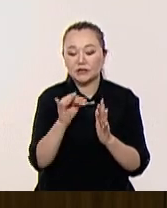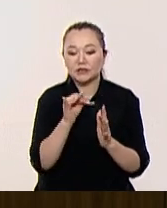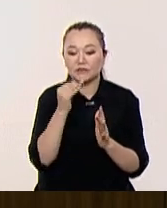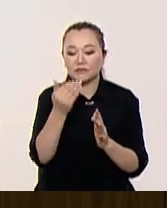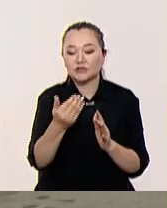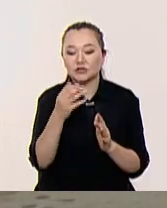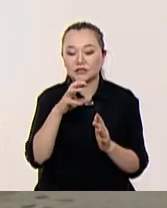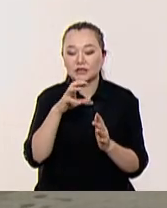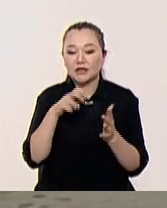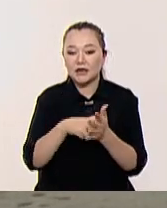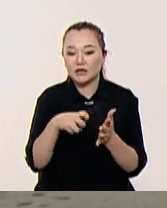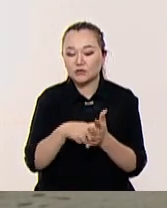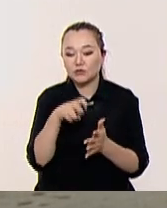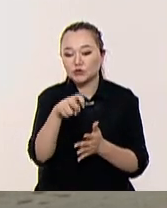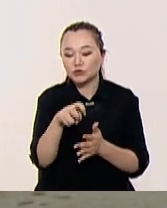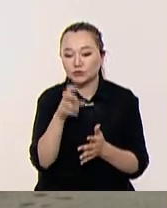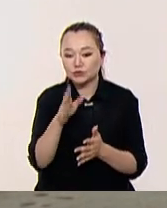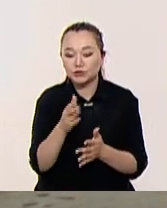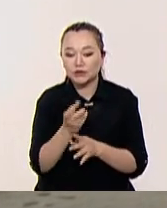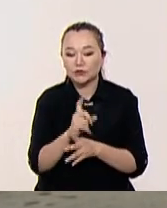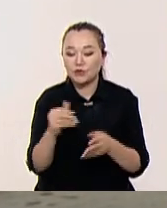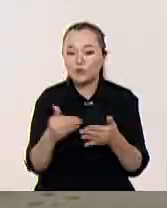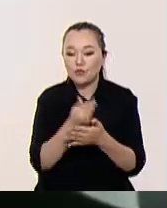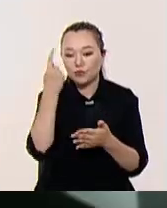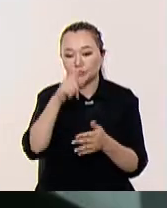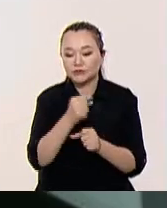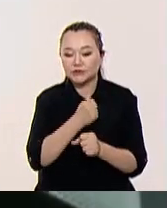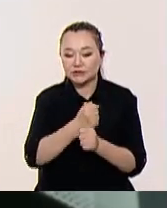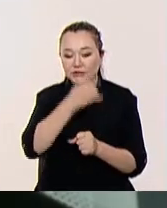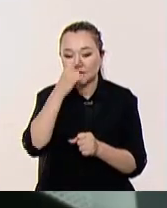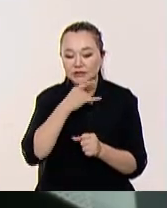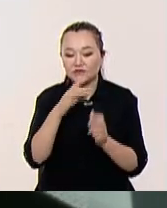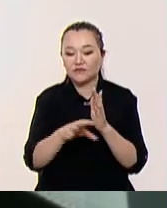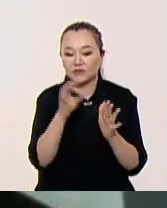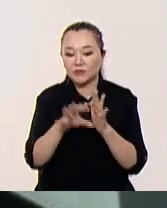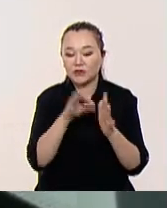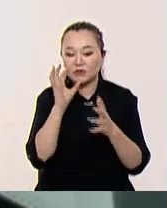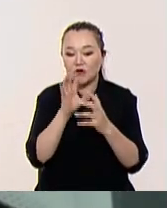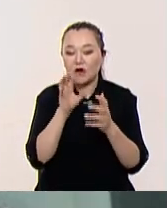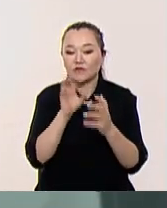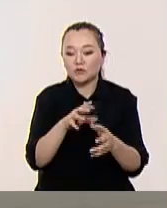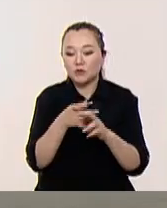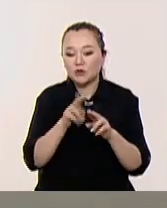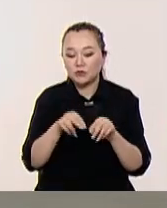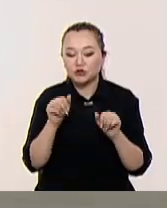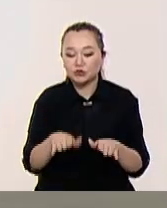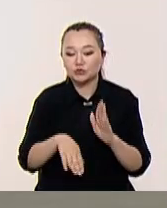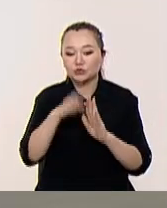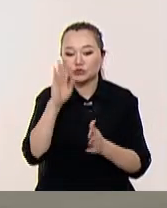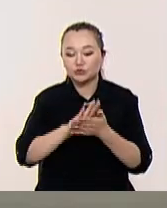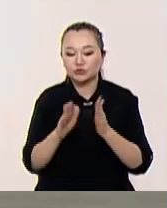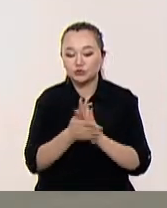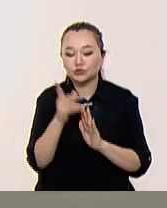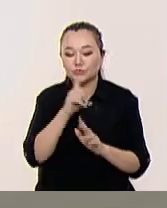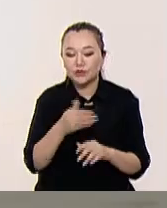вашу электронную почту. Разработчики нового приложения изучили, что казахстанцы в основном выбирают рейсовые автобусы. Поэтому решили улучшить условия,